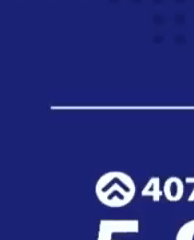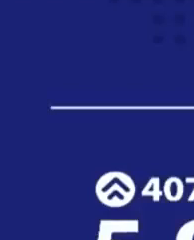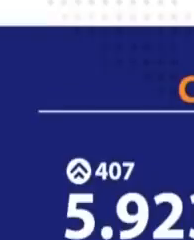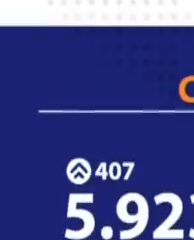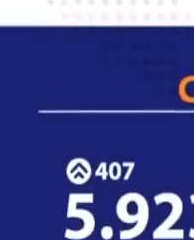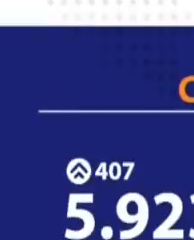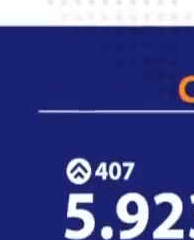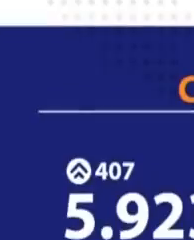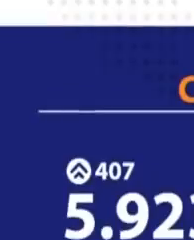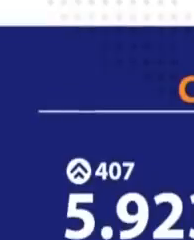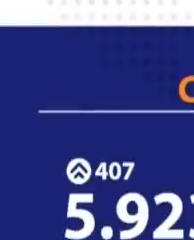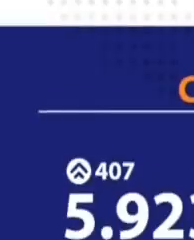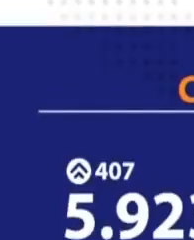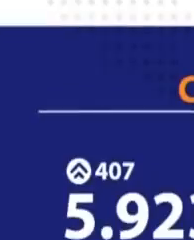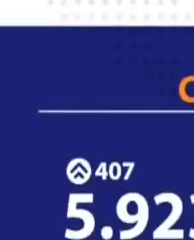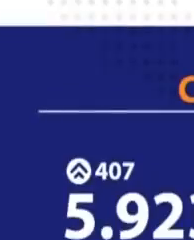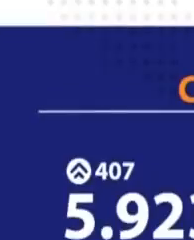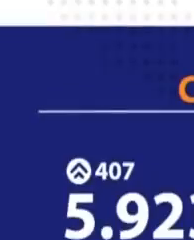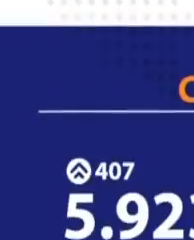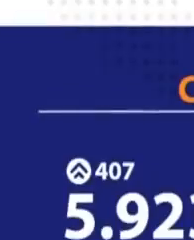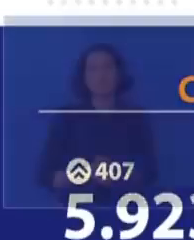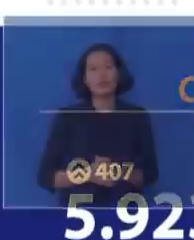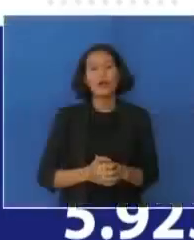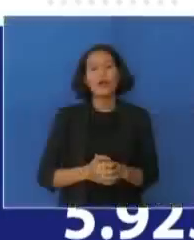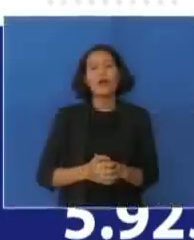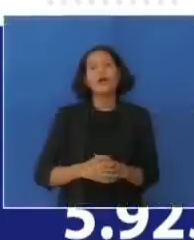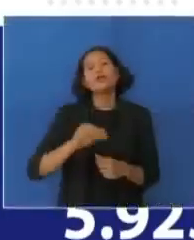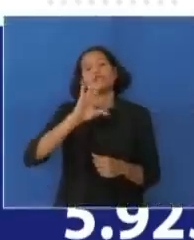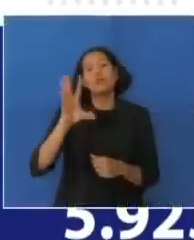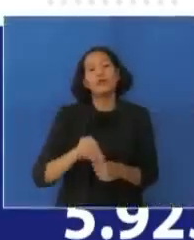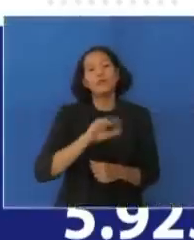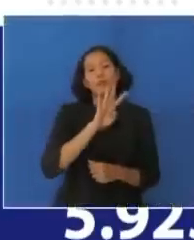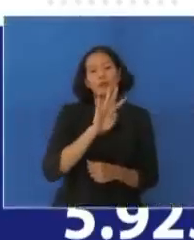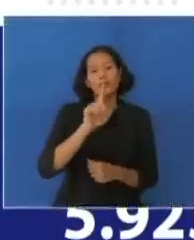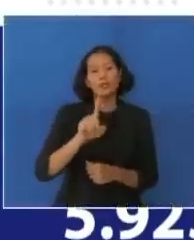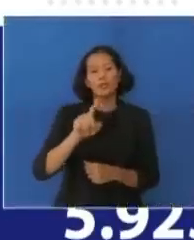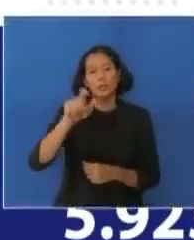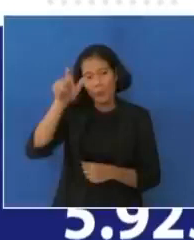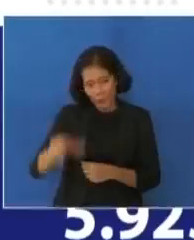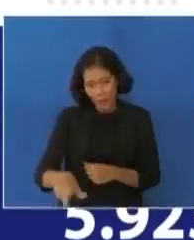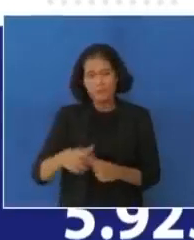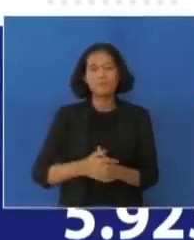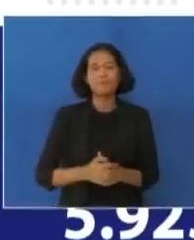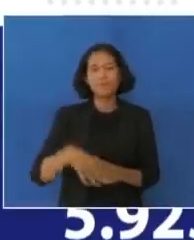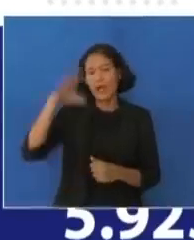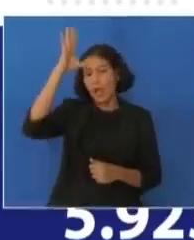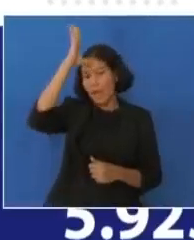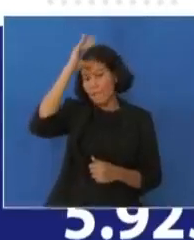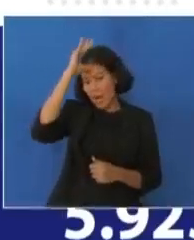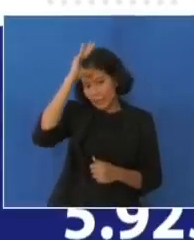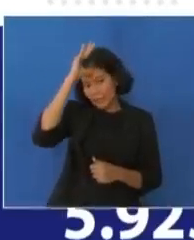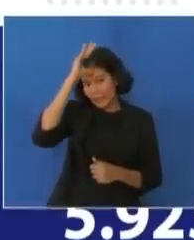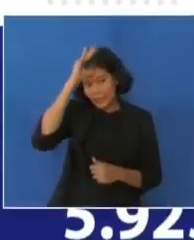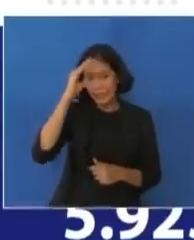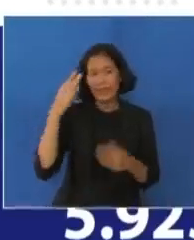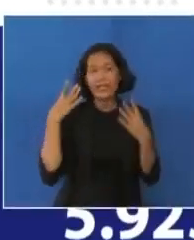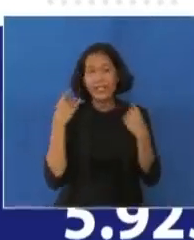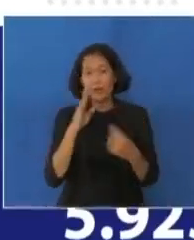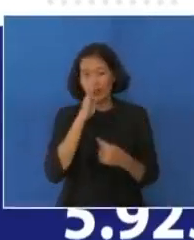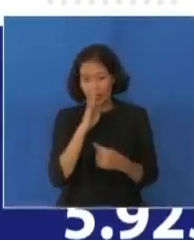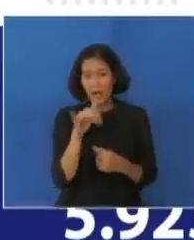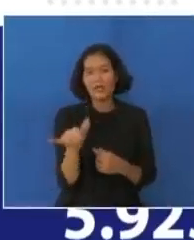Selatan 43 pasien Jawa Barat 41 pasien Bali dan Jawa Tengah